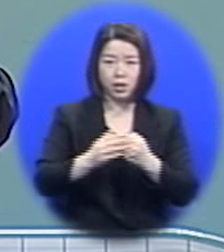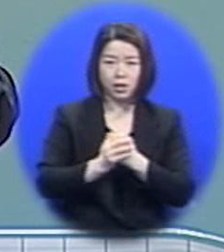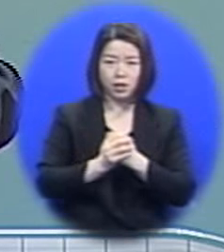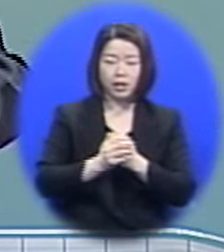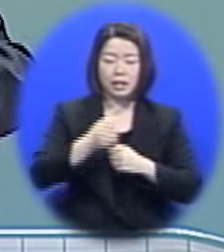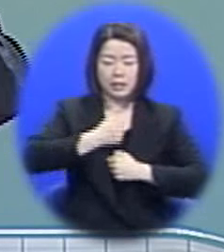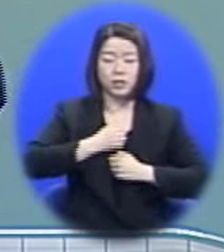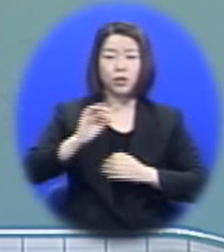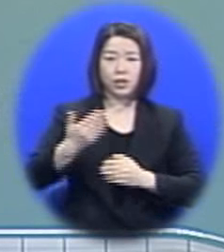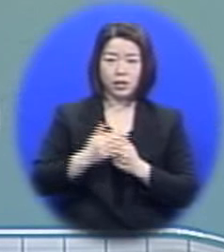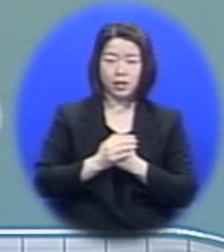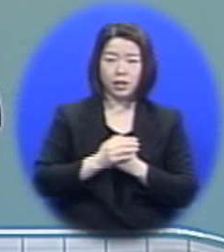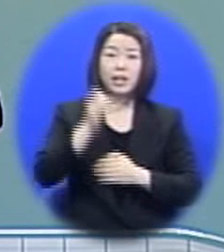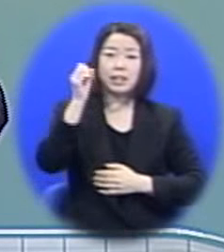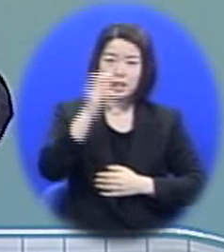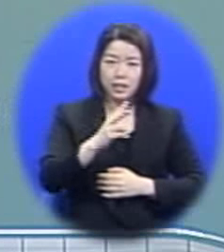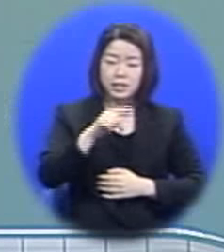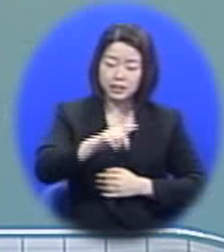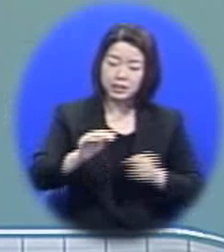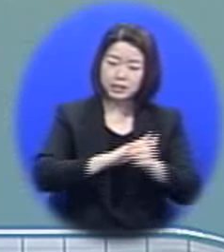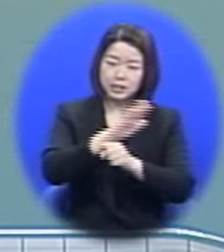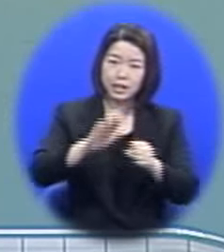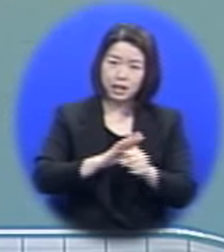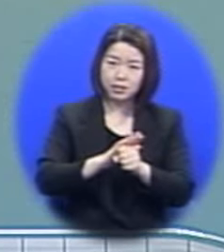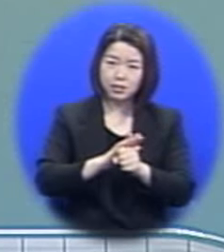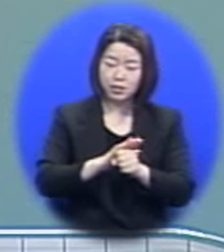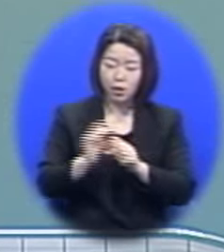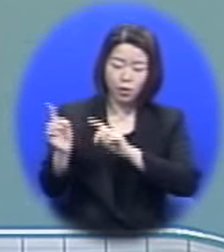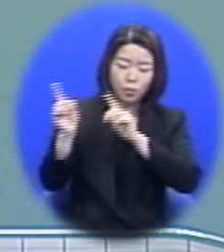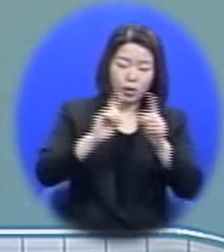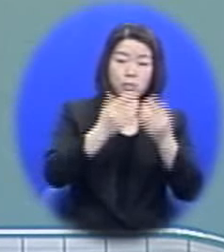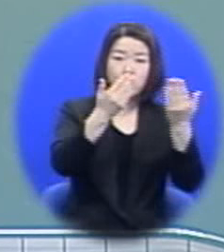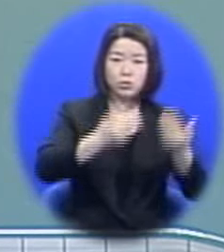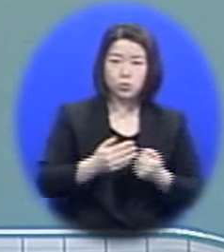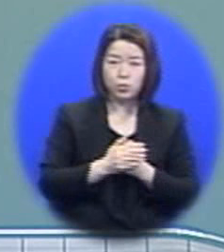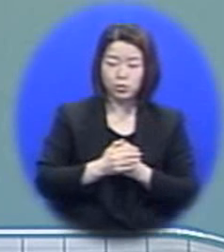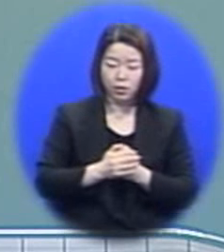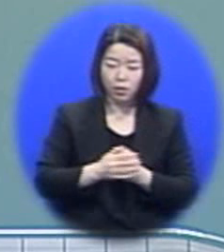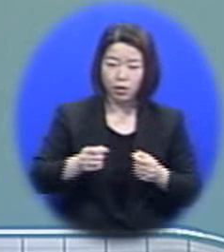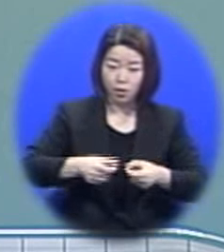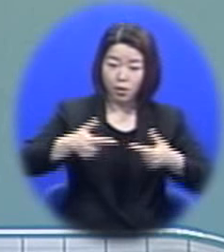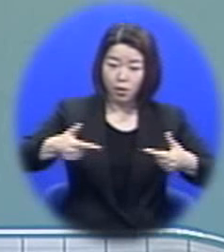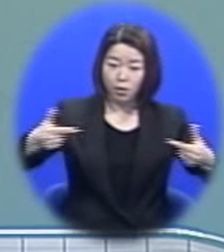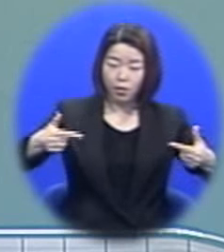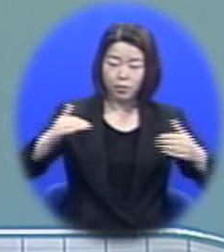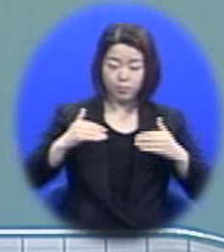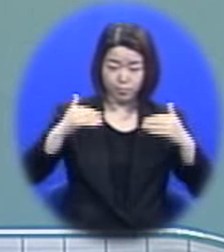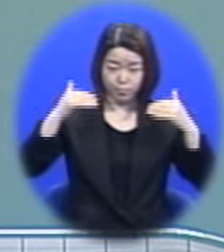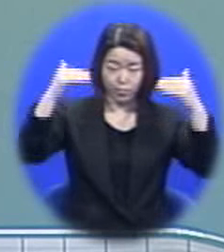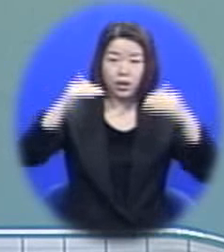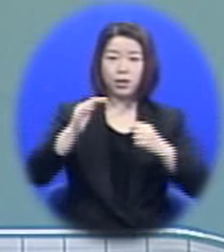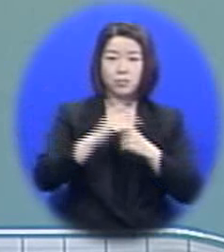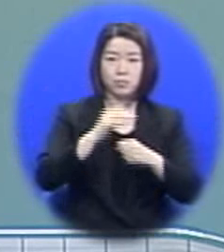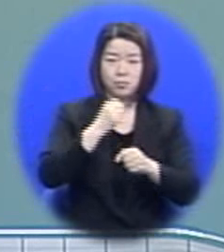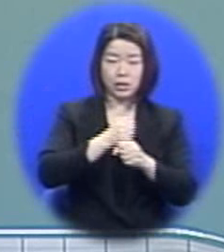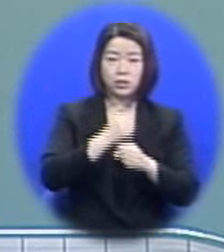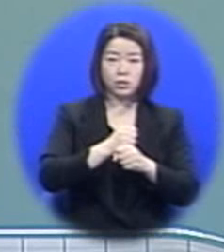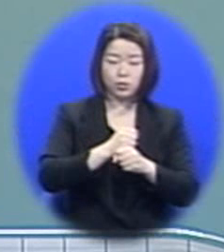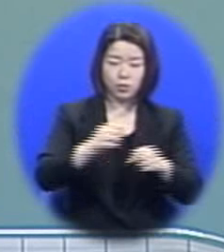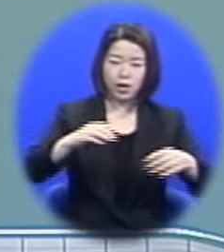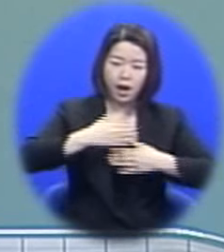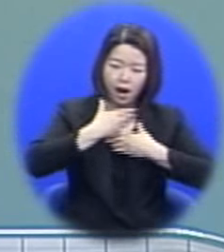다시 그 사랑을 회복시켜 주시고 키워 가시는 거예요. 안전한 울타리를 쳐놓고 깨어지지